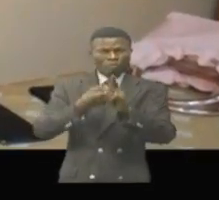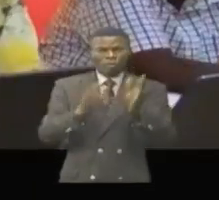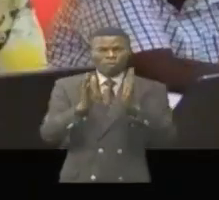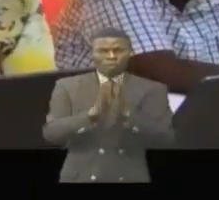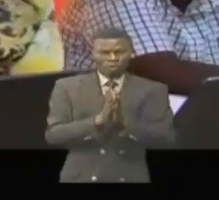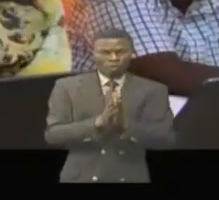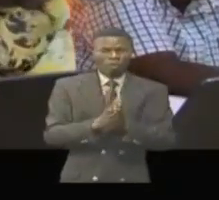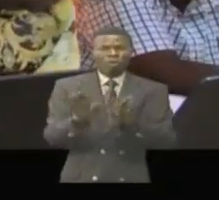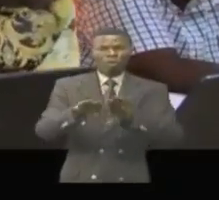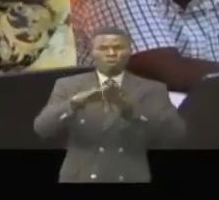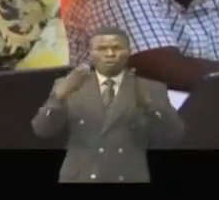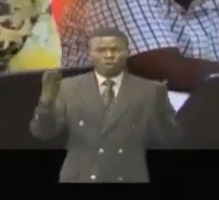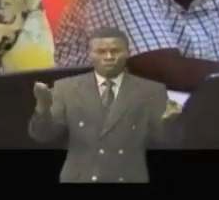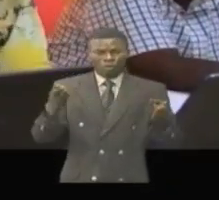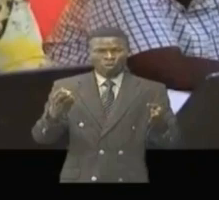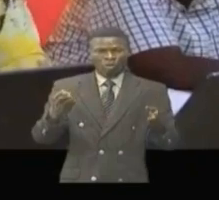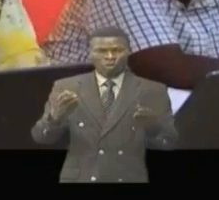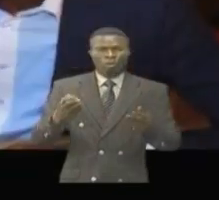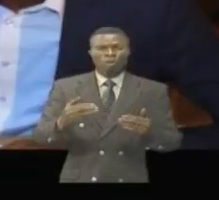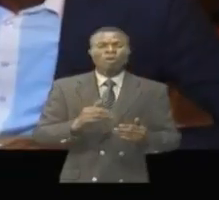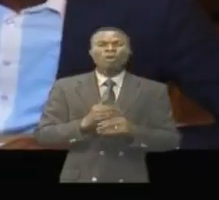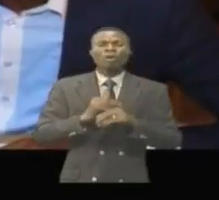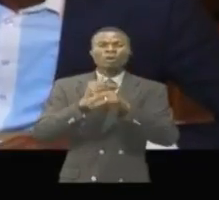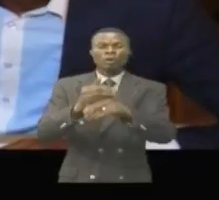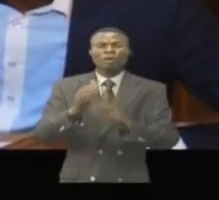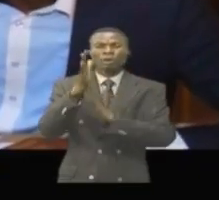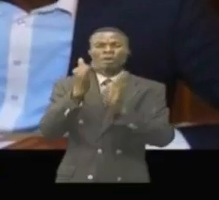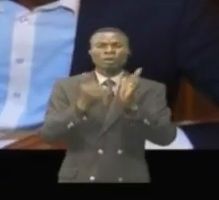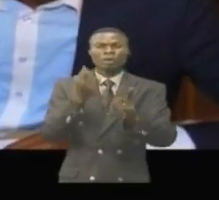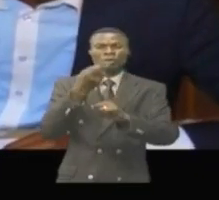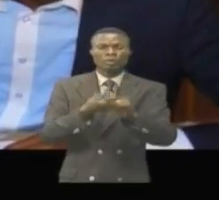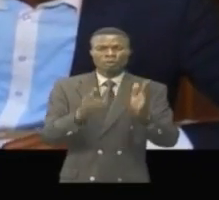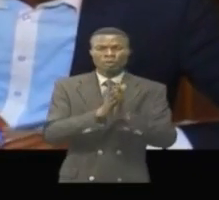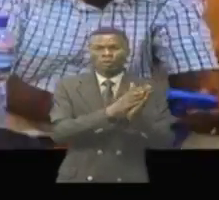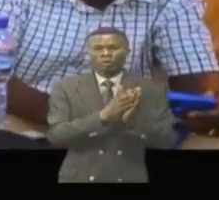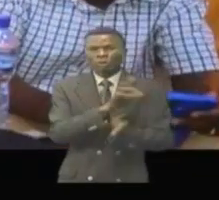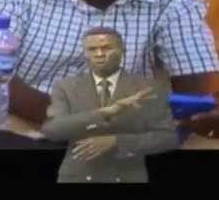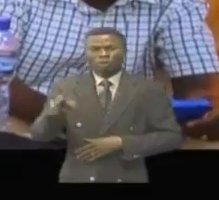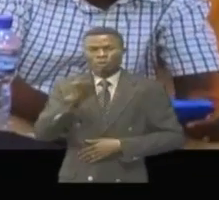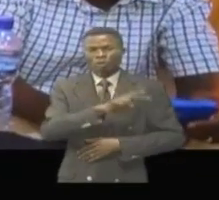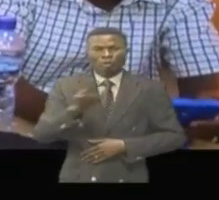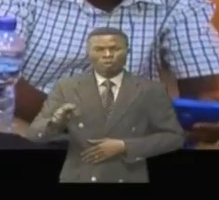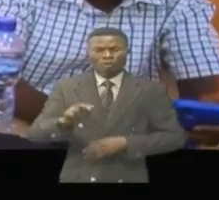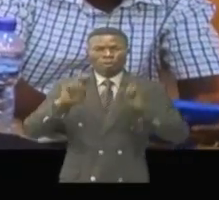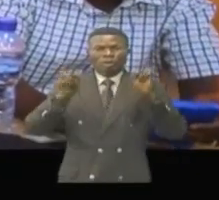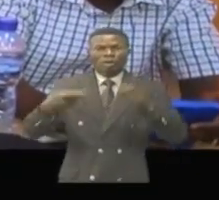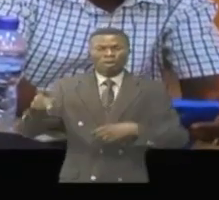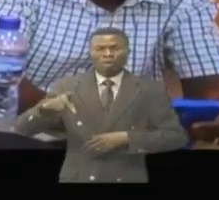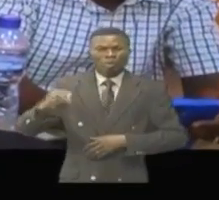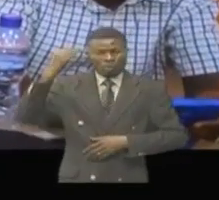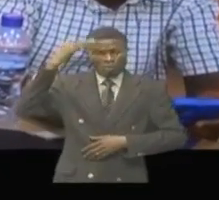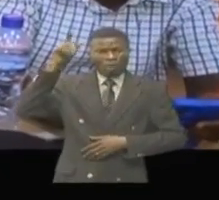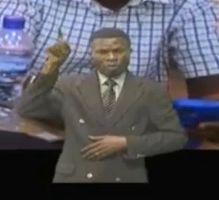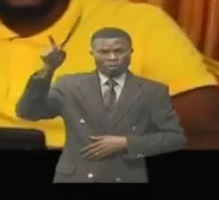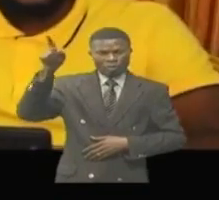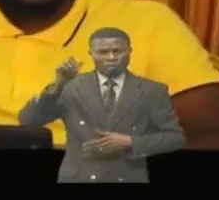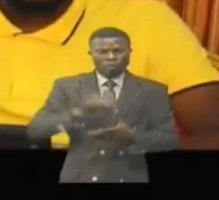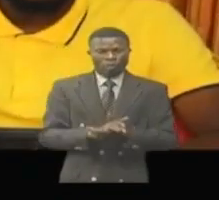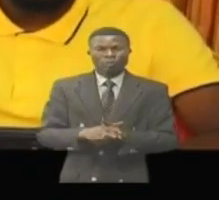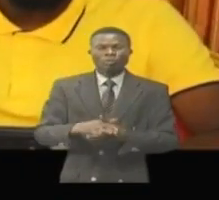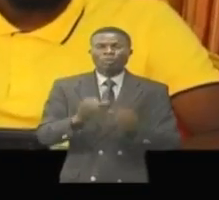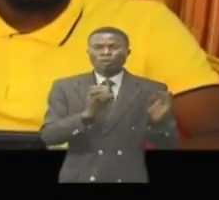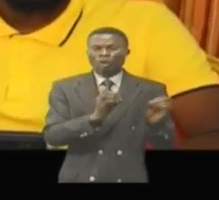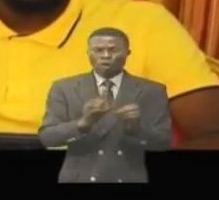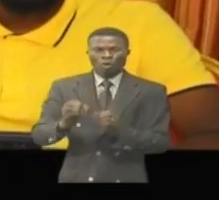lancement officiel va finalement intervenir le 16 octobre 2022 à Guémena, dans la province du Sud-Ubangi. Des assises qui